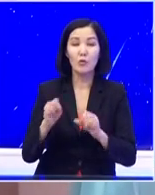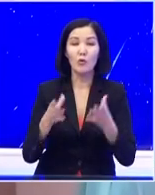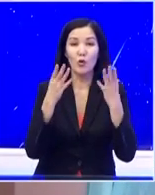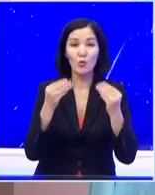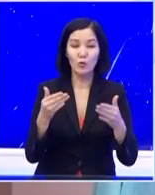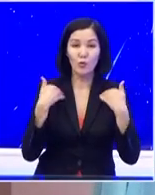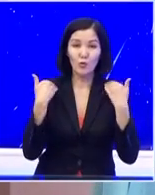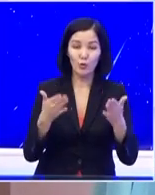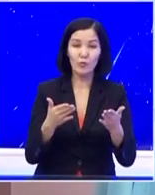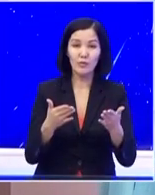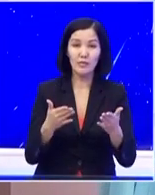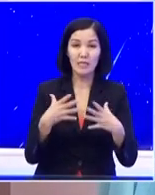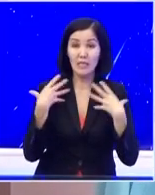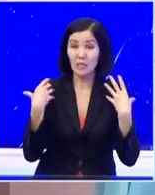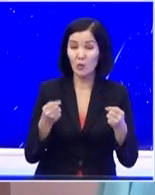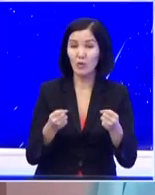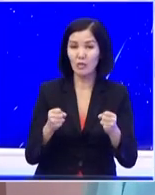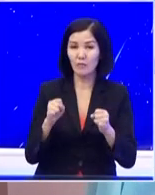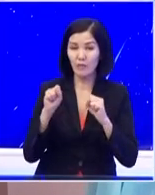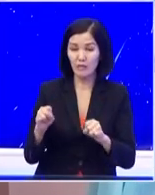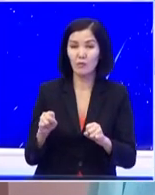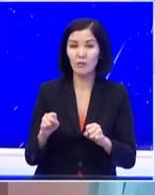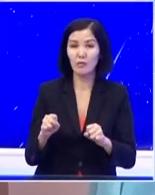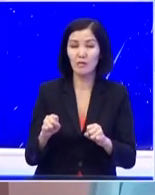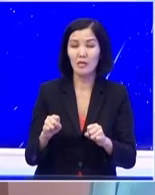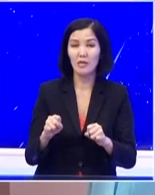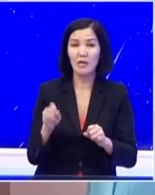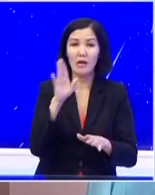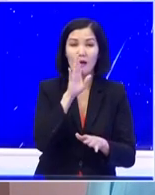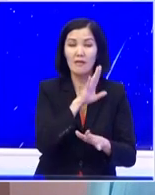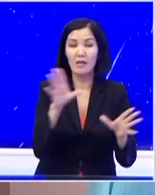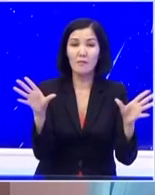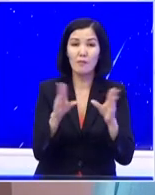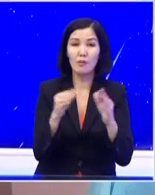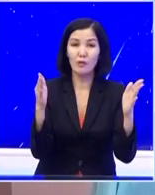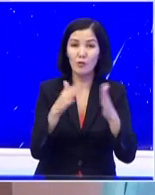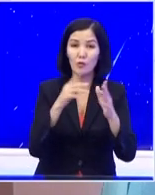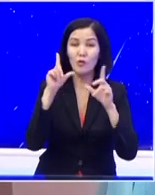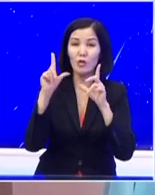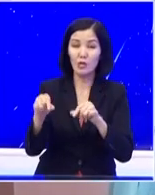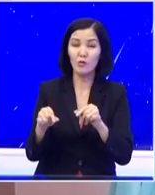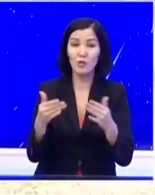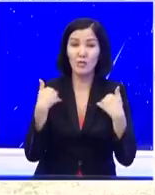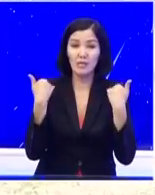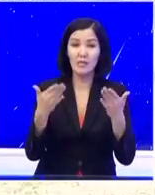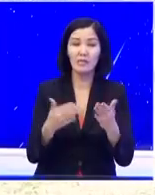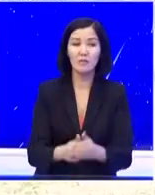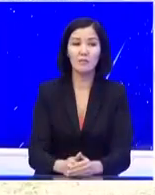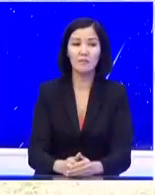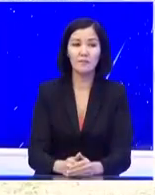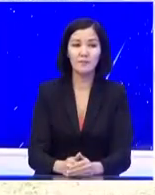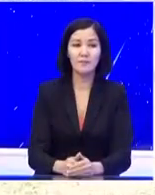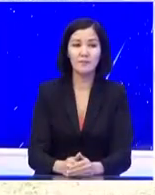қана денсаулықтары мықты болсын, аман болсын. Аналармен бірге үйге оралуларыңызға тілектеспіз.